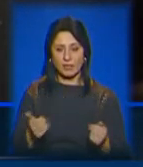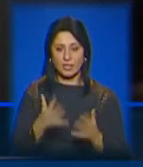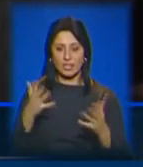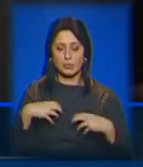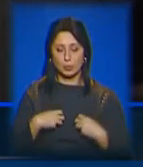გაერთიანების თუ ჩვენ ამ ხალხის გულისტკივილს მიიღებთ როგორც ჩვენი გულისტკივილს და ეს არ იქნება